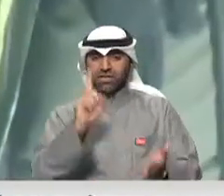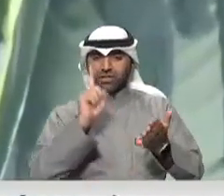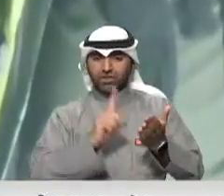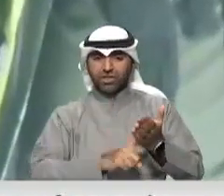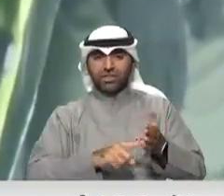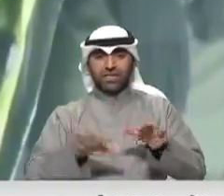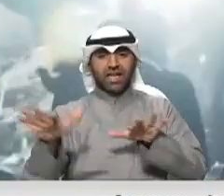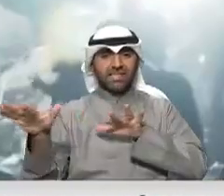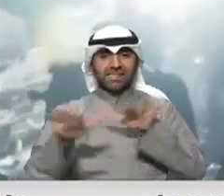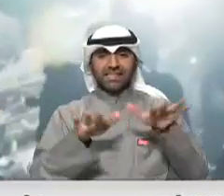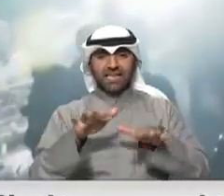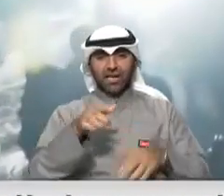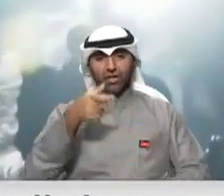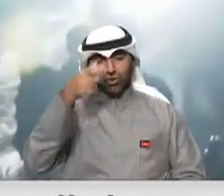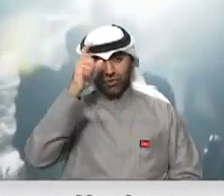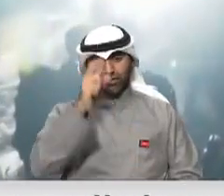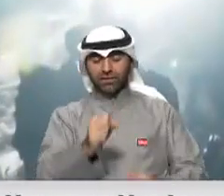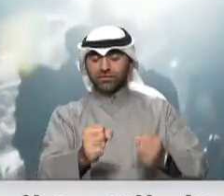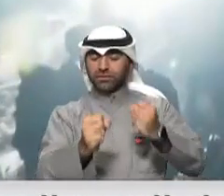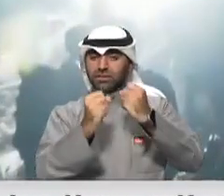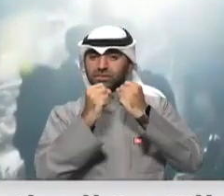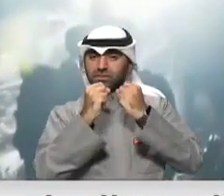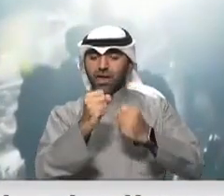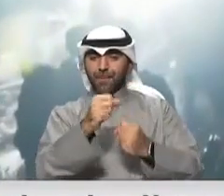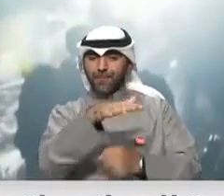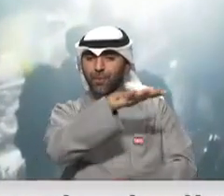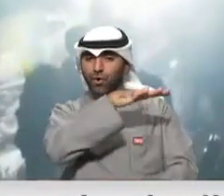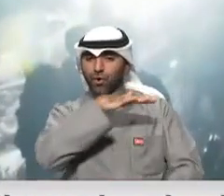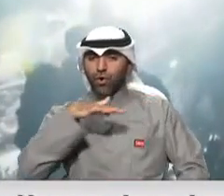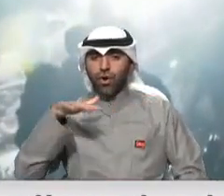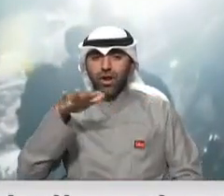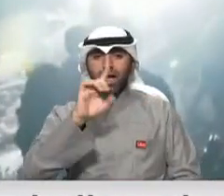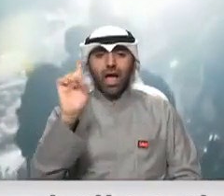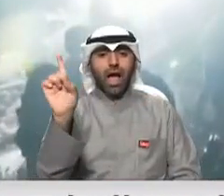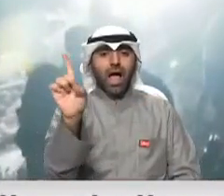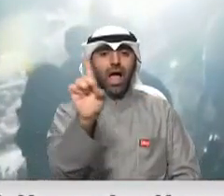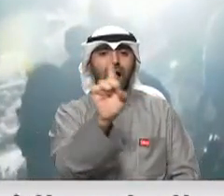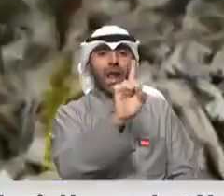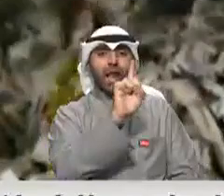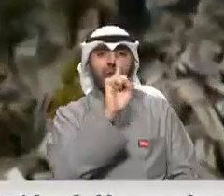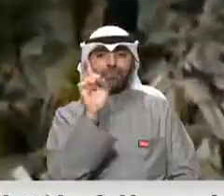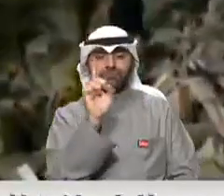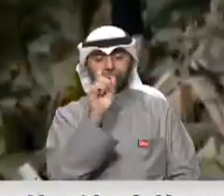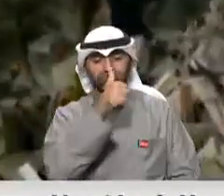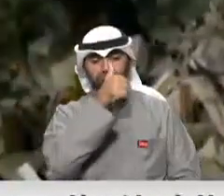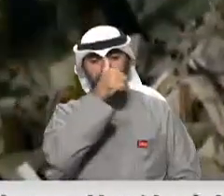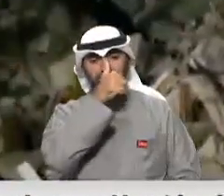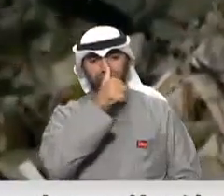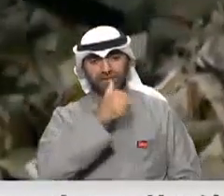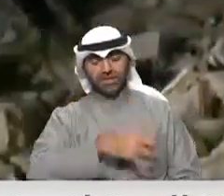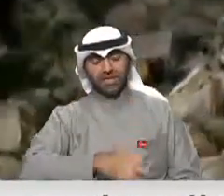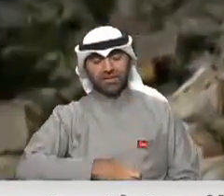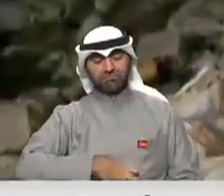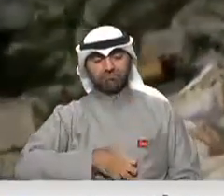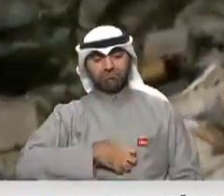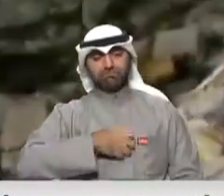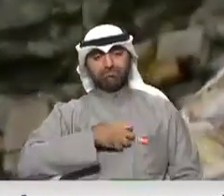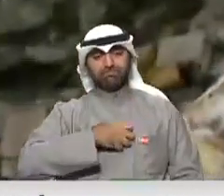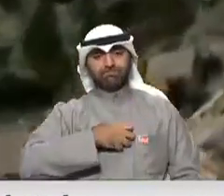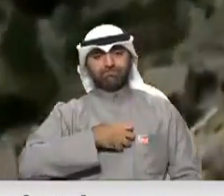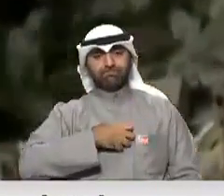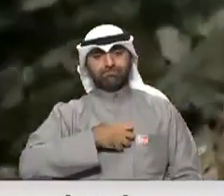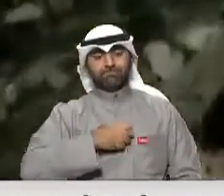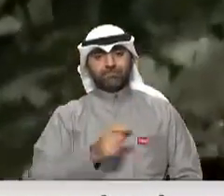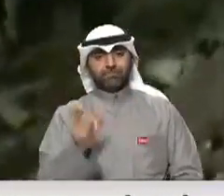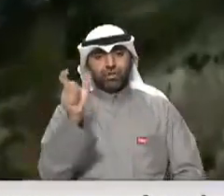أصدقائنا في تركيا جدا فاجعة كبيرة جراء هذا الزلزال. ولكن من خلال